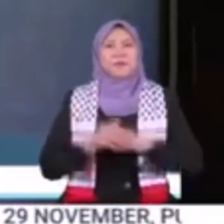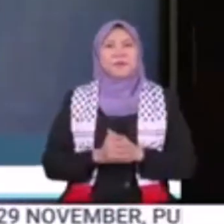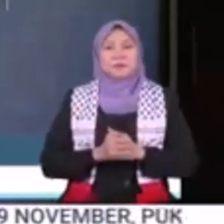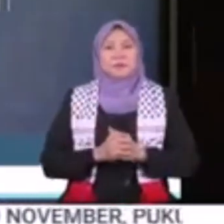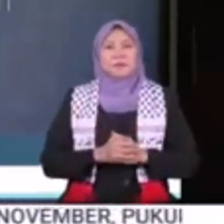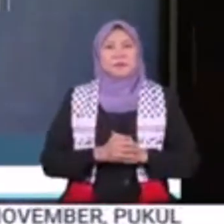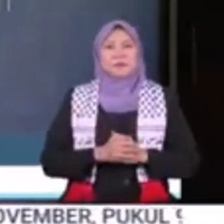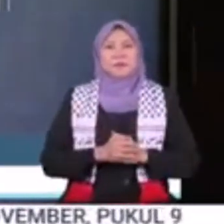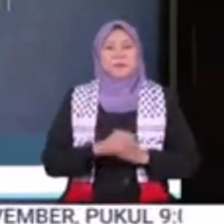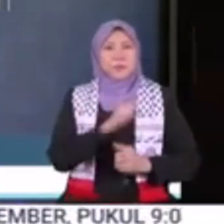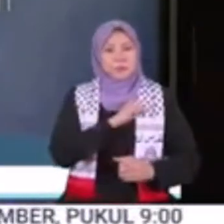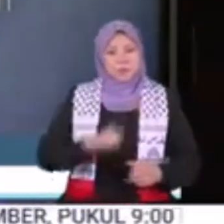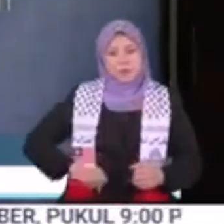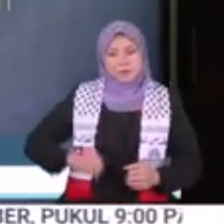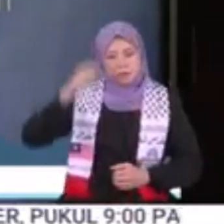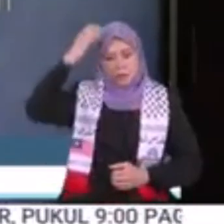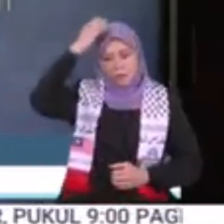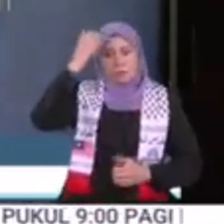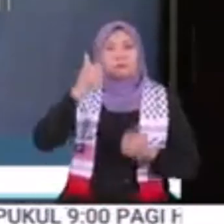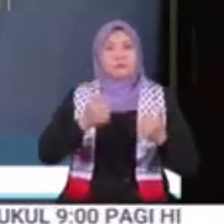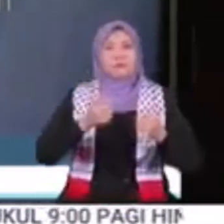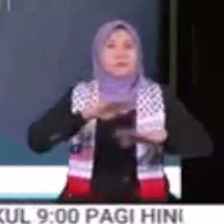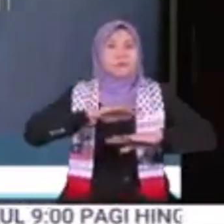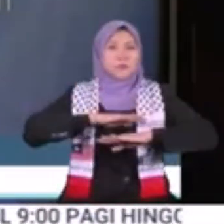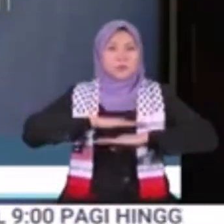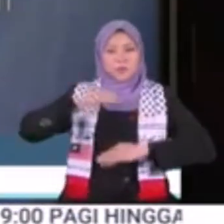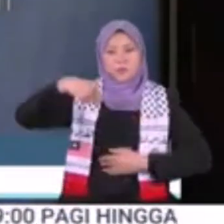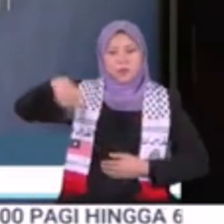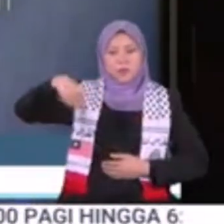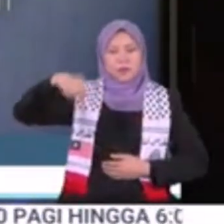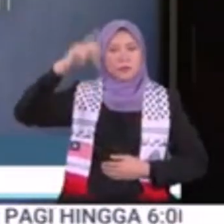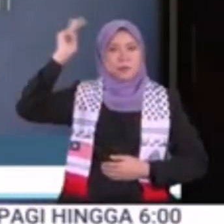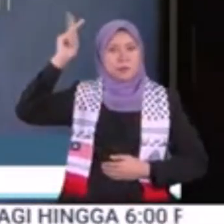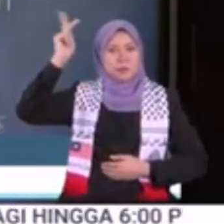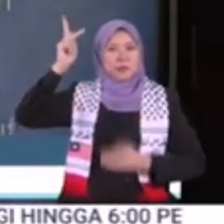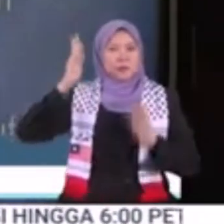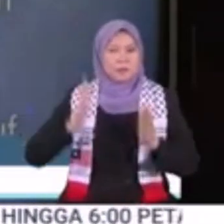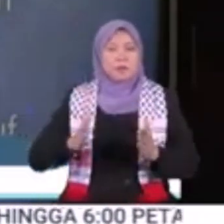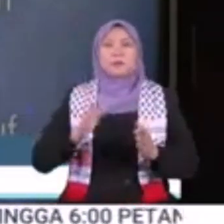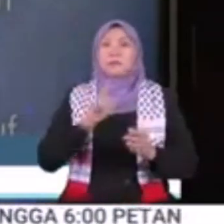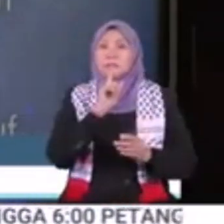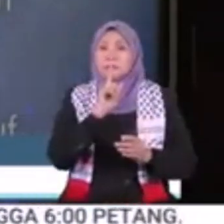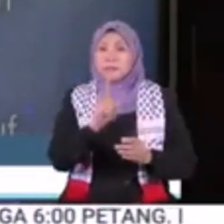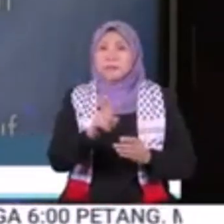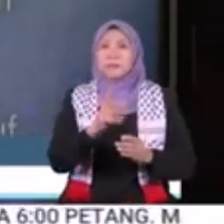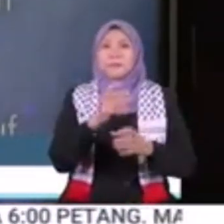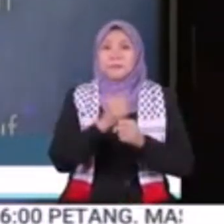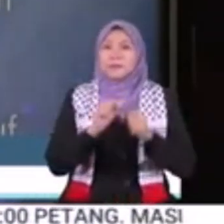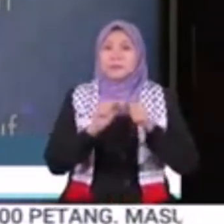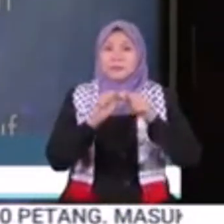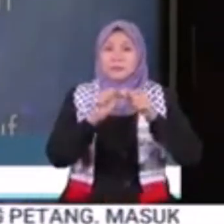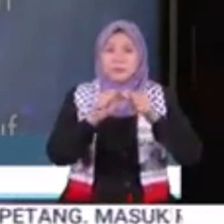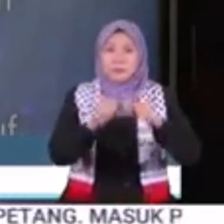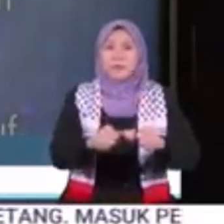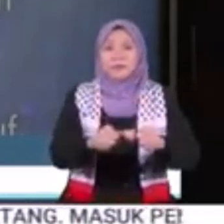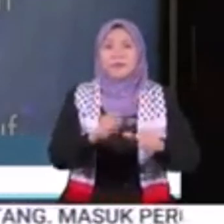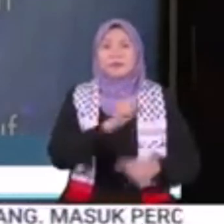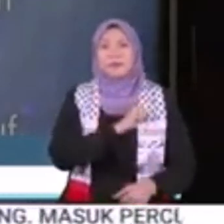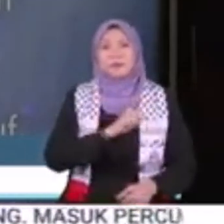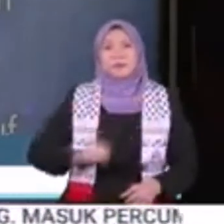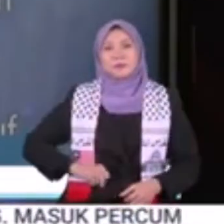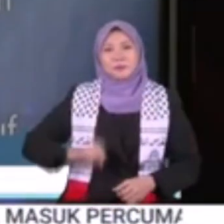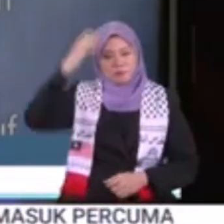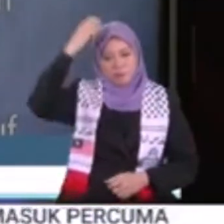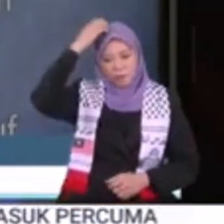yang menzahirkan rasa berpuas hati dan berbangga dengan mutu khutbah dihasilkan turut berharap usaha tersebut dapat diteruskan. Sultan